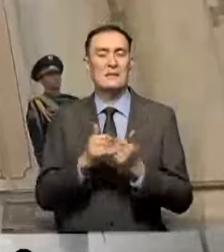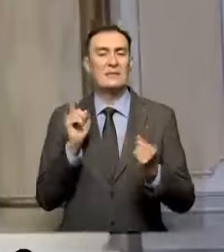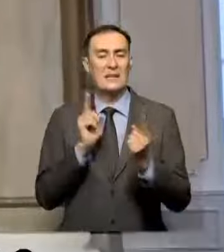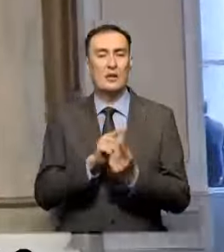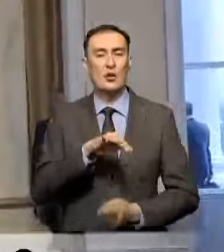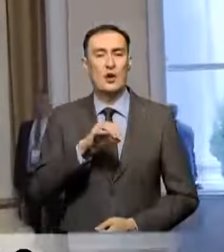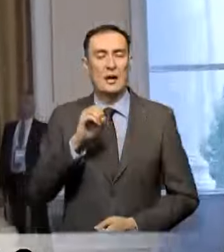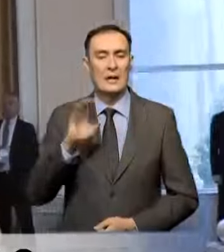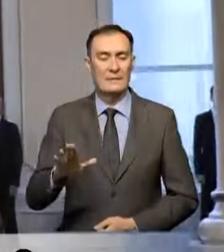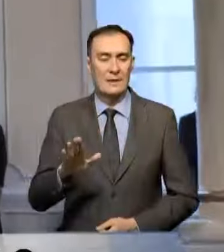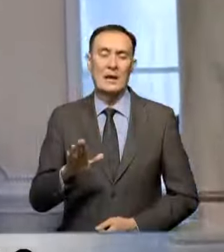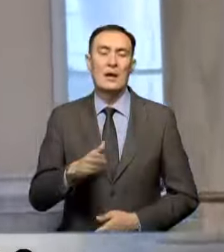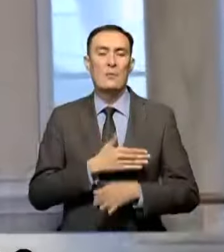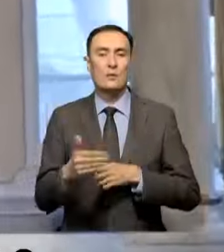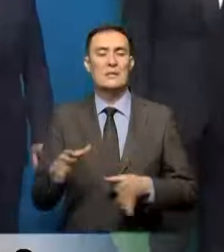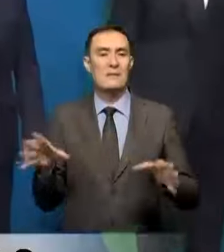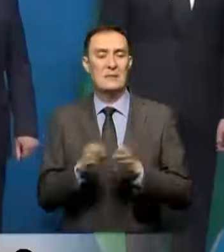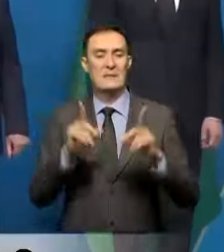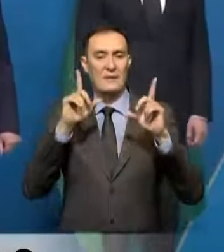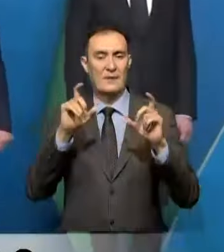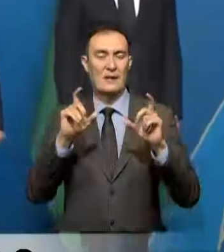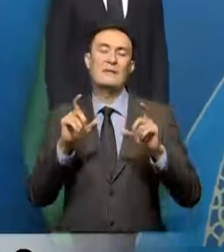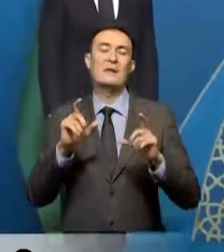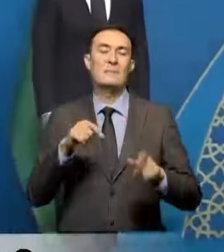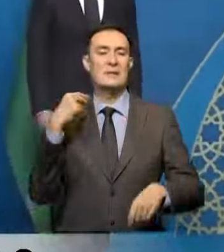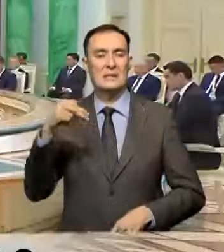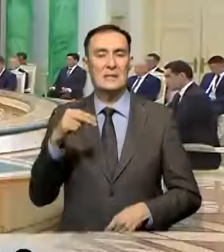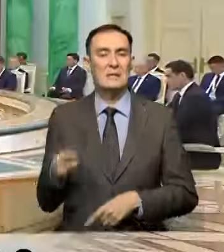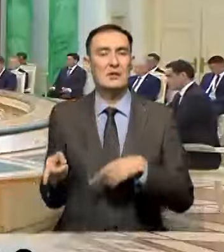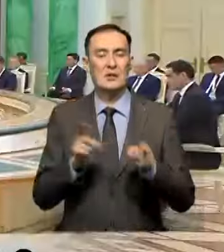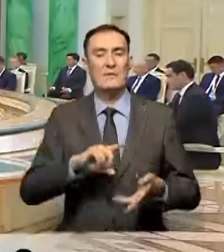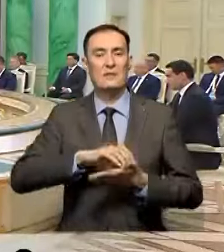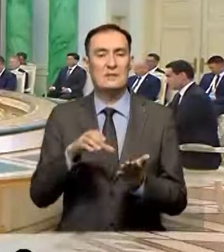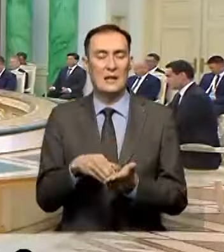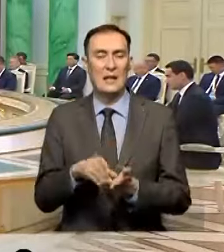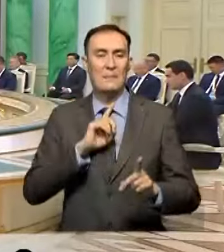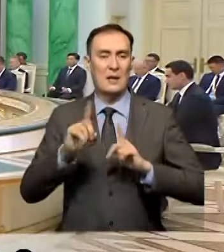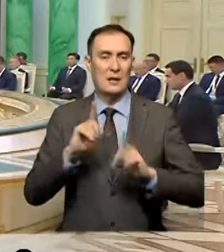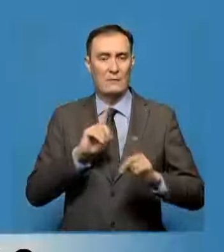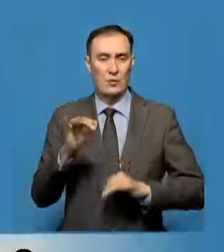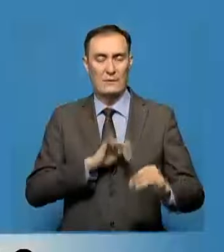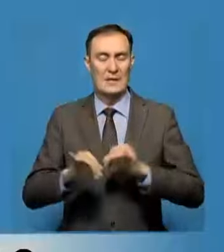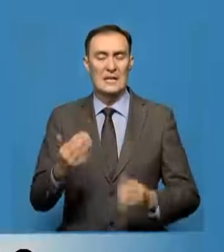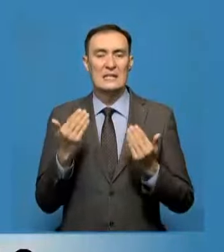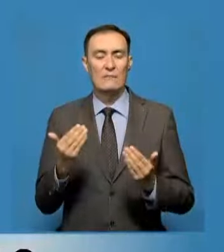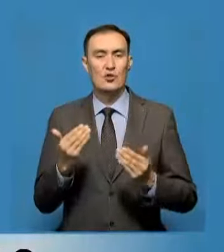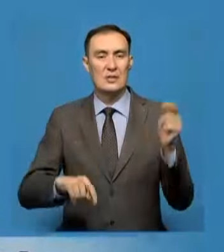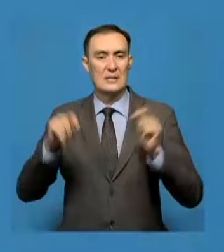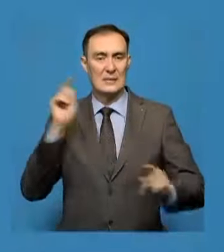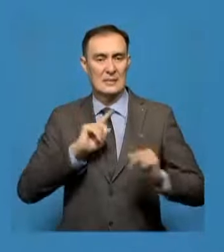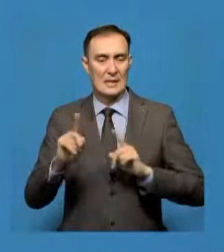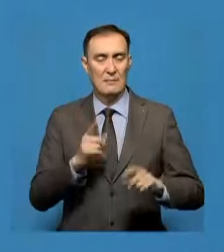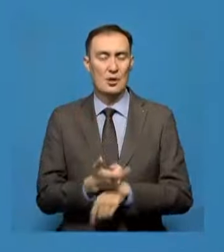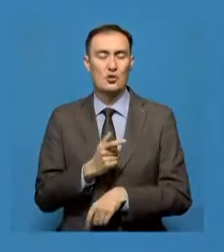президент Касым-Жомарт Токаев. После совместного фотографирования президенты переместились в зал для переговоров. Сегодняшний саммит имеет